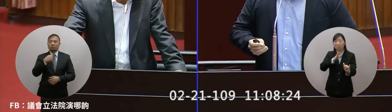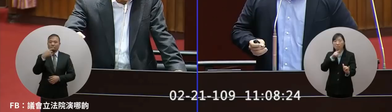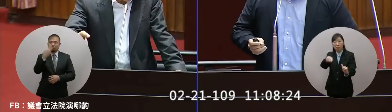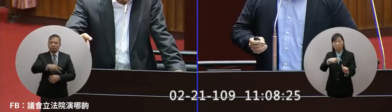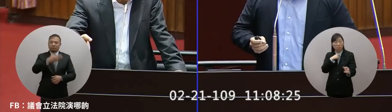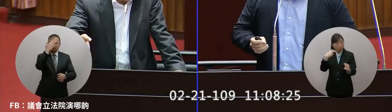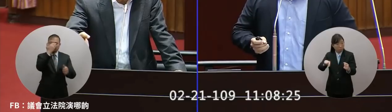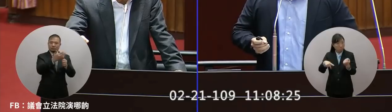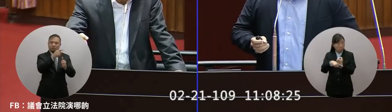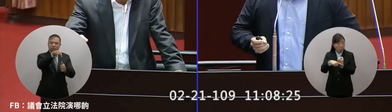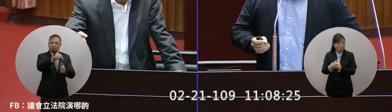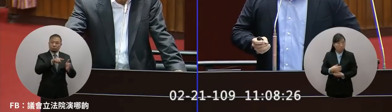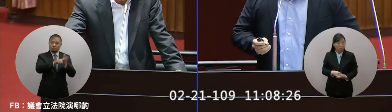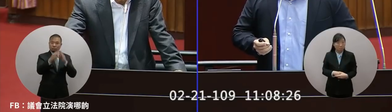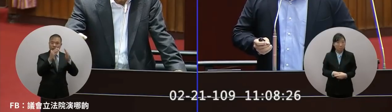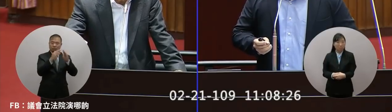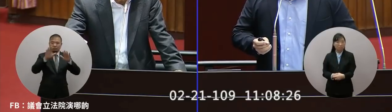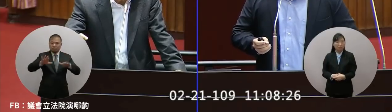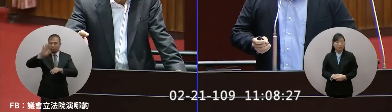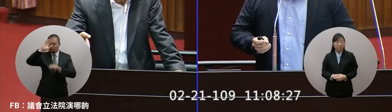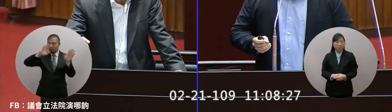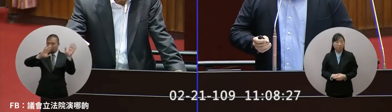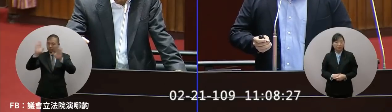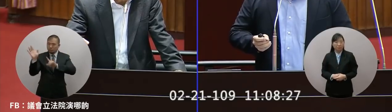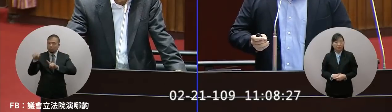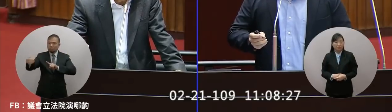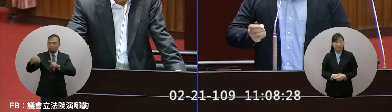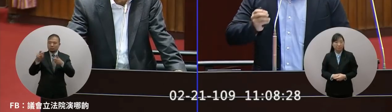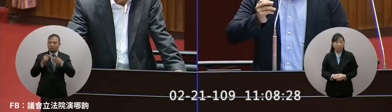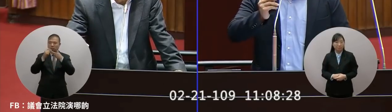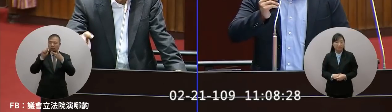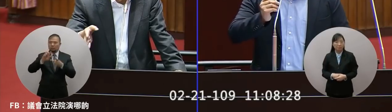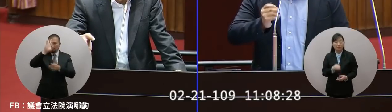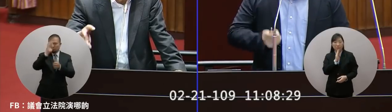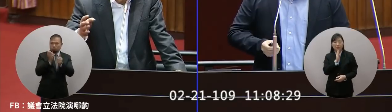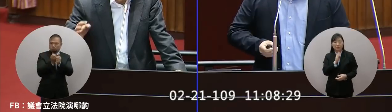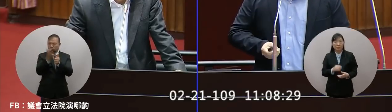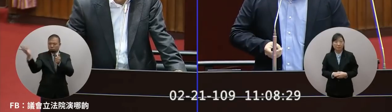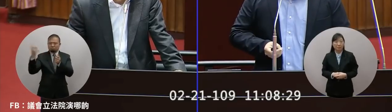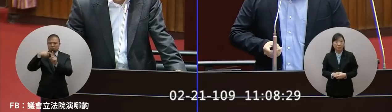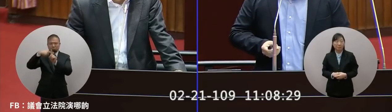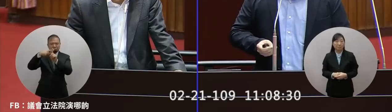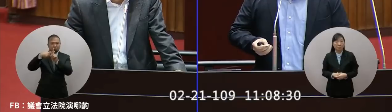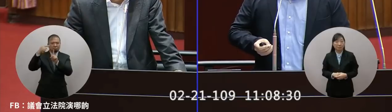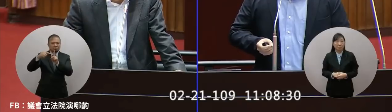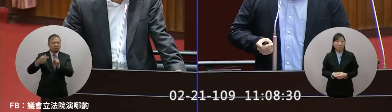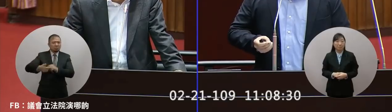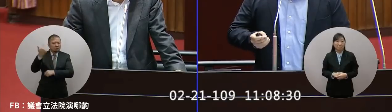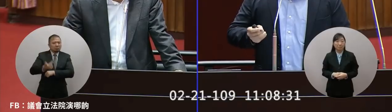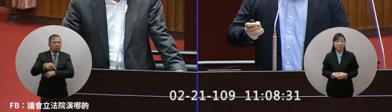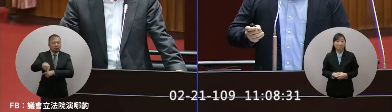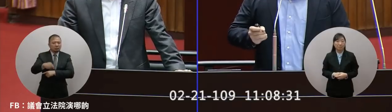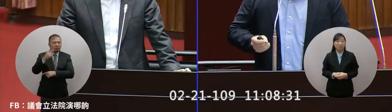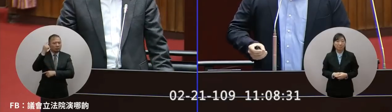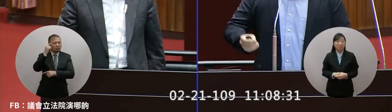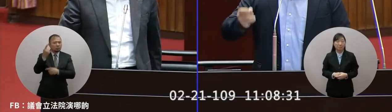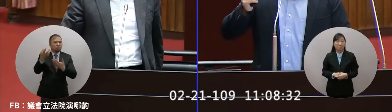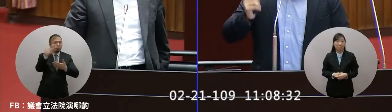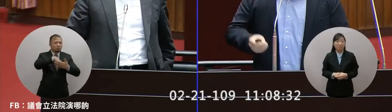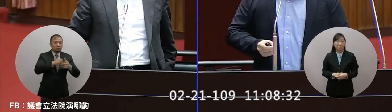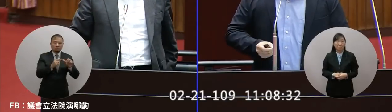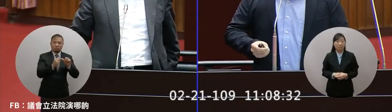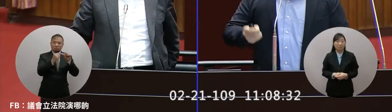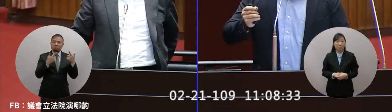再来根据现在病情的情况跟病程跟它传播的程度，是是是重新来检讨第五类是否恰当。 好，